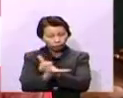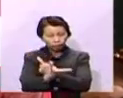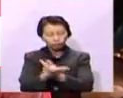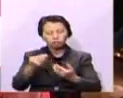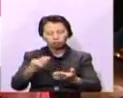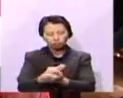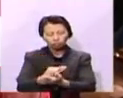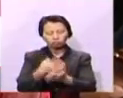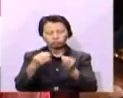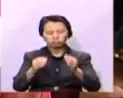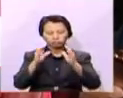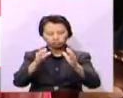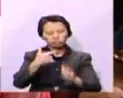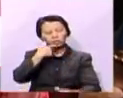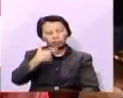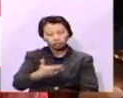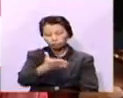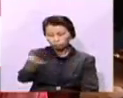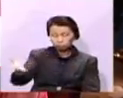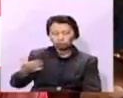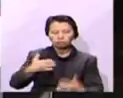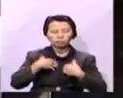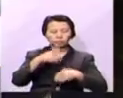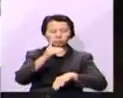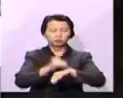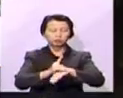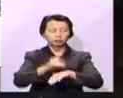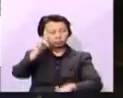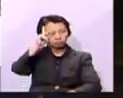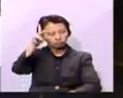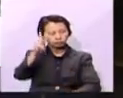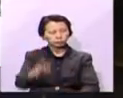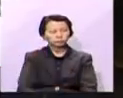moden dan tradisional yang terdapat di negeri Kelantan ini.